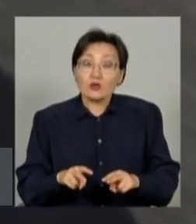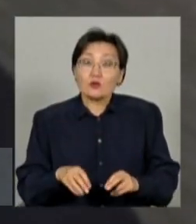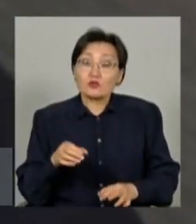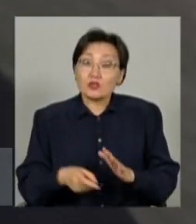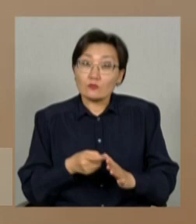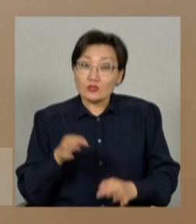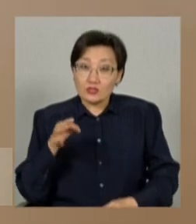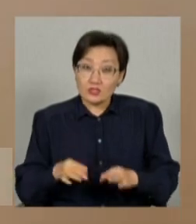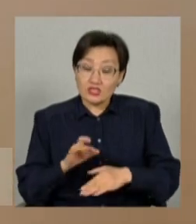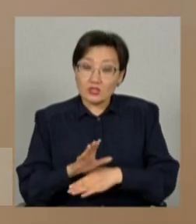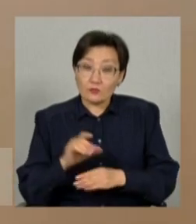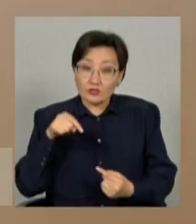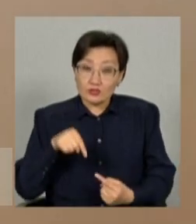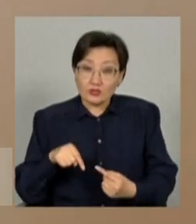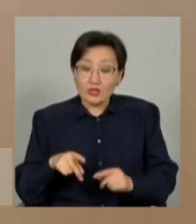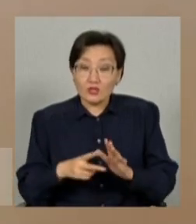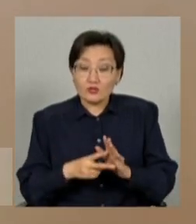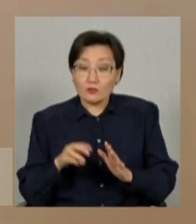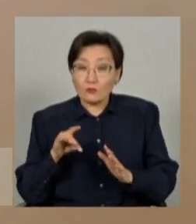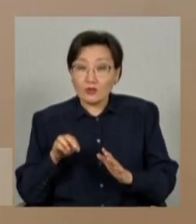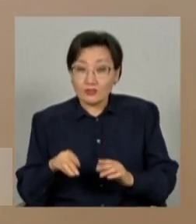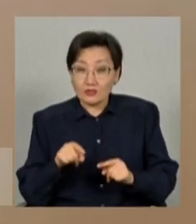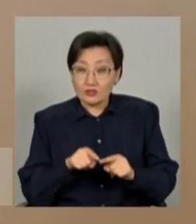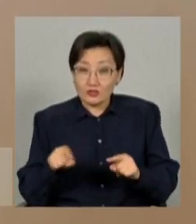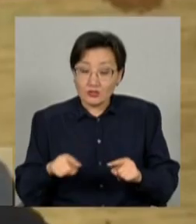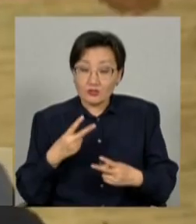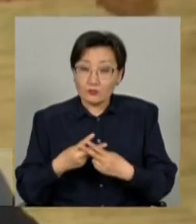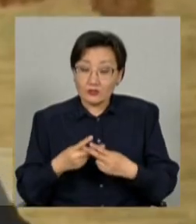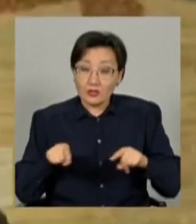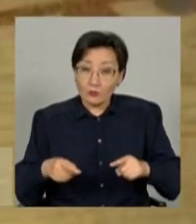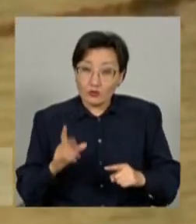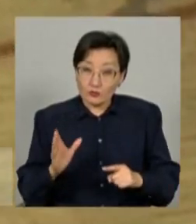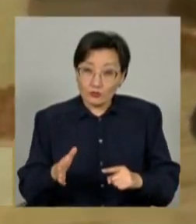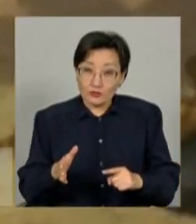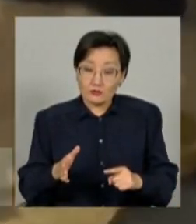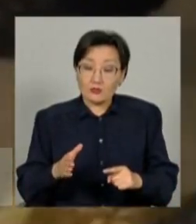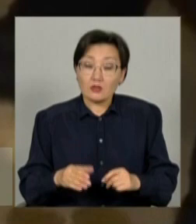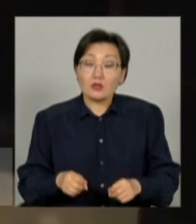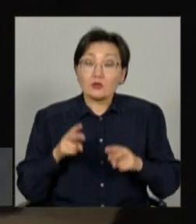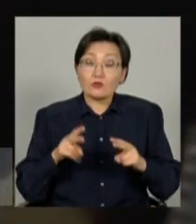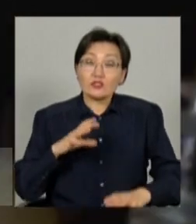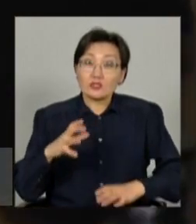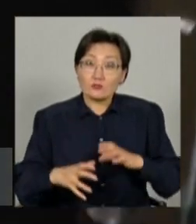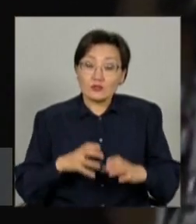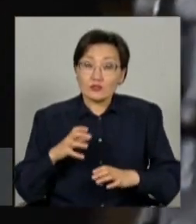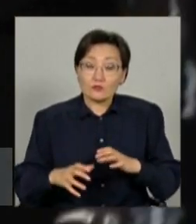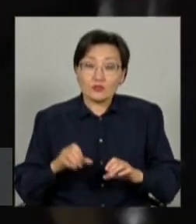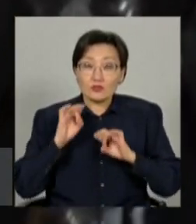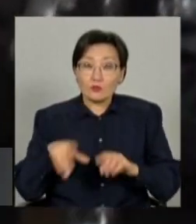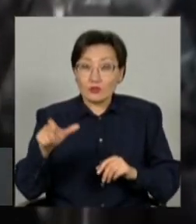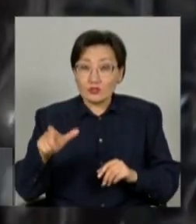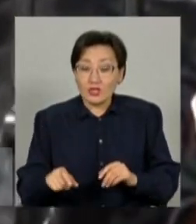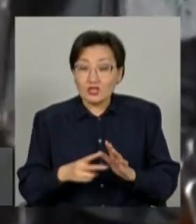ауданаралық тергеу сотының қаулысы бойынша ол 7 наурызға дейін темір торда болады. Еске сала кетсе, қылмыс әлемінің серкесі былтыр